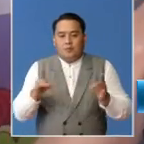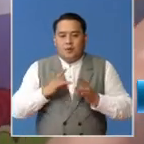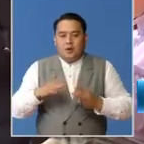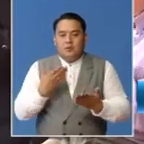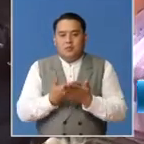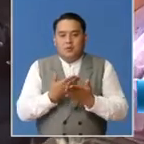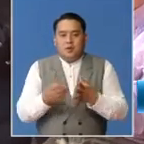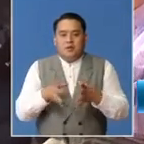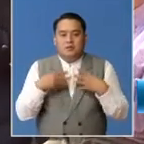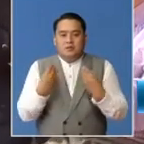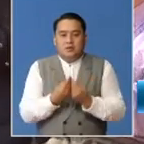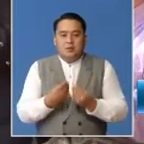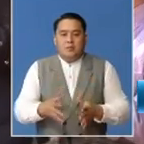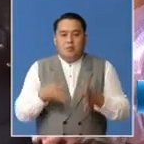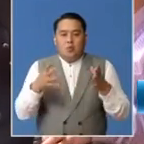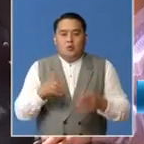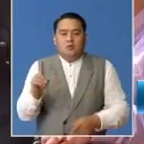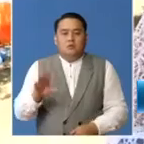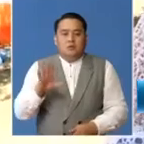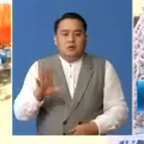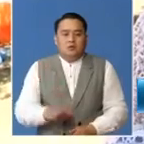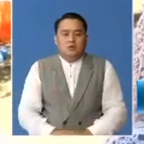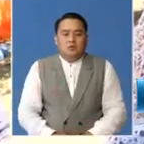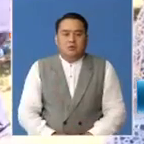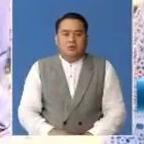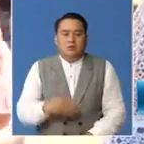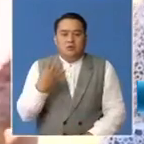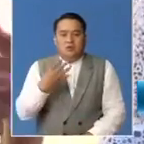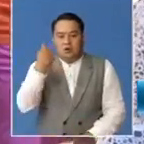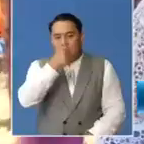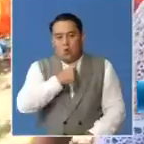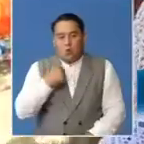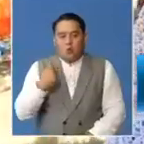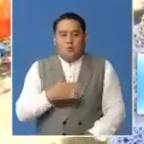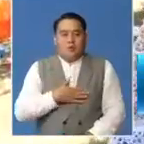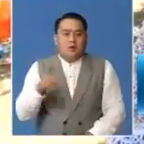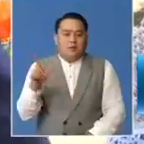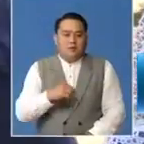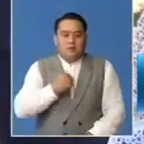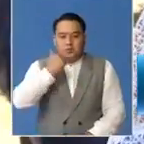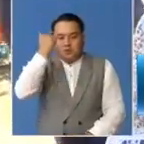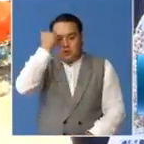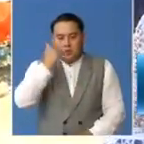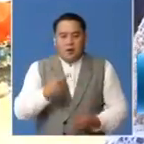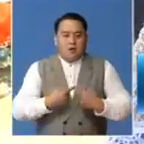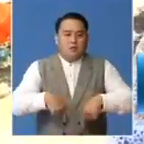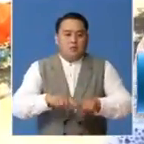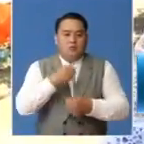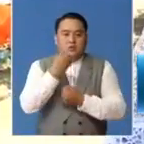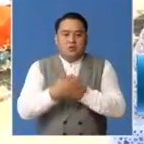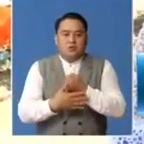образцовой семьи для всех них более чем символичен. Где-то 4 года сюда ходим. Я очень благодарна этому